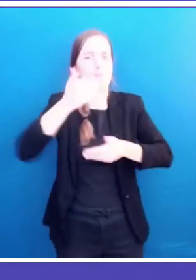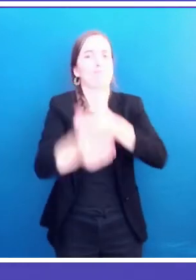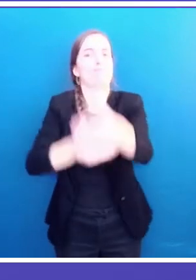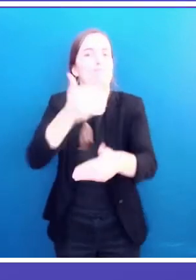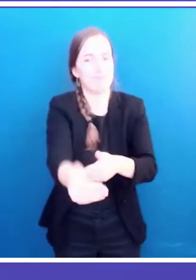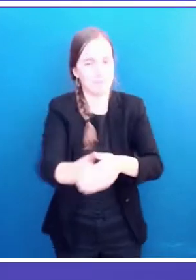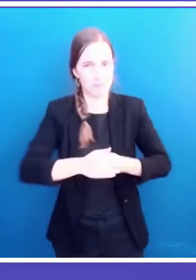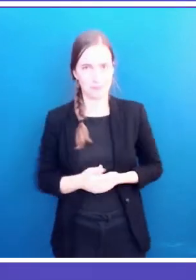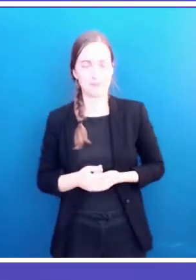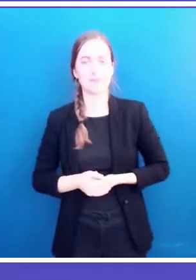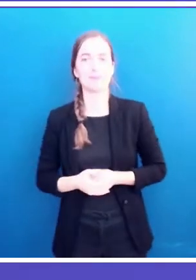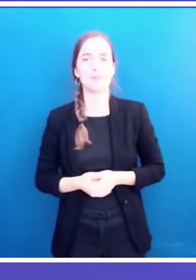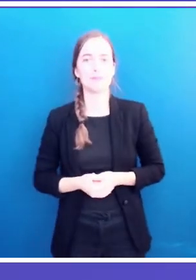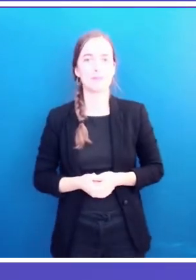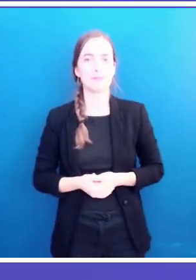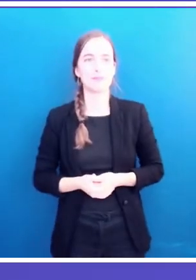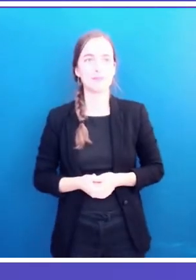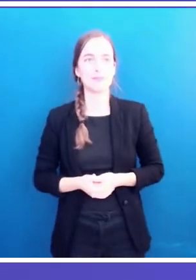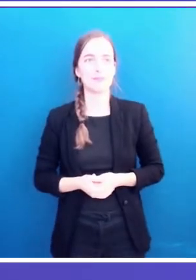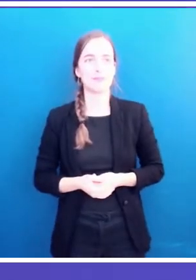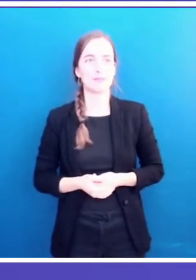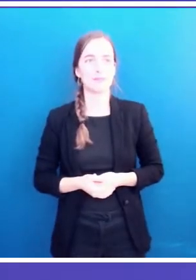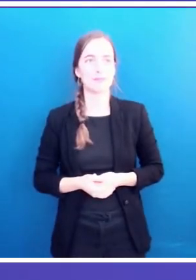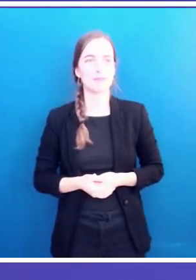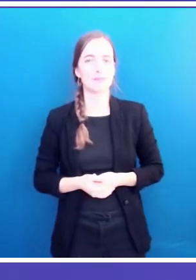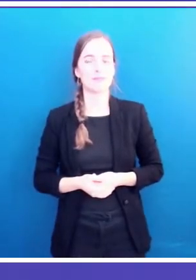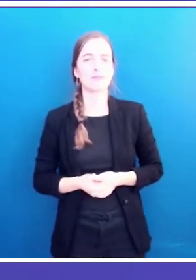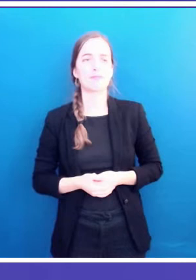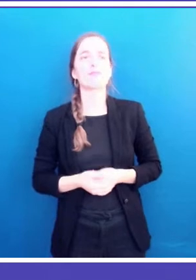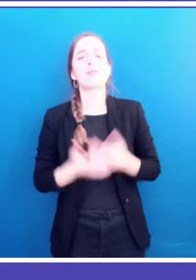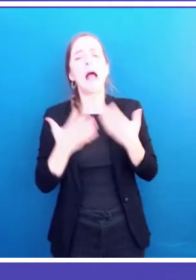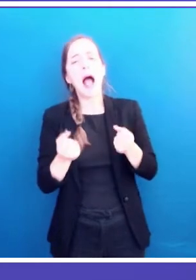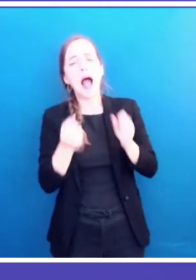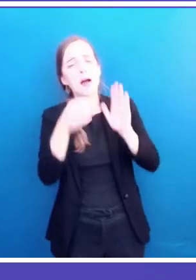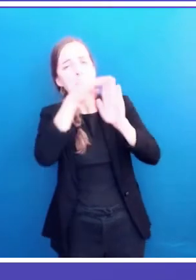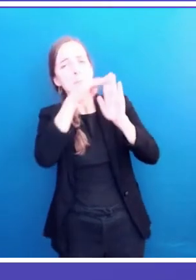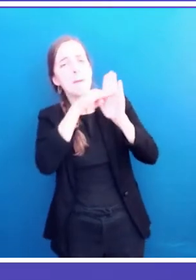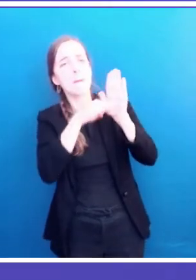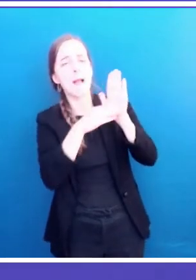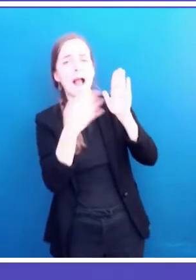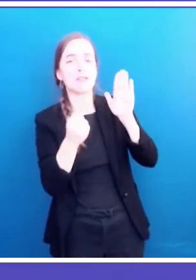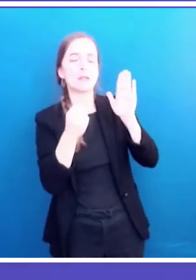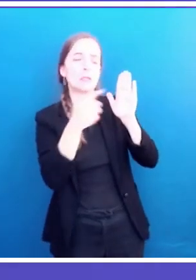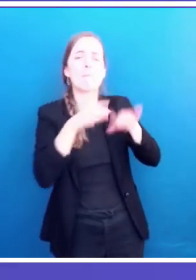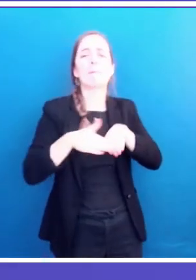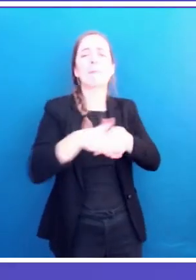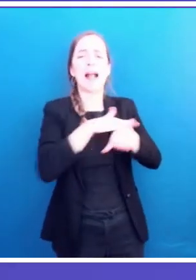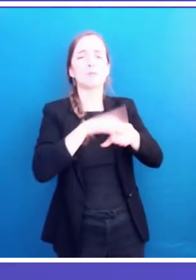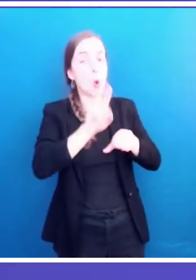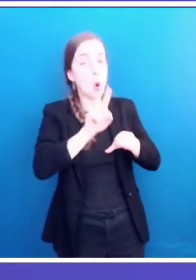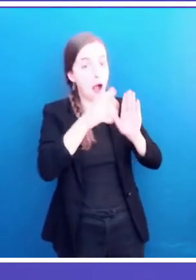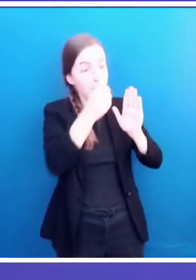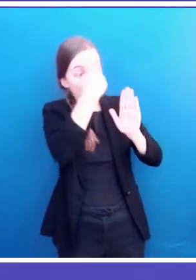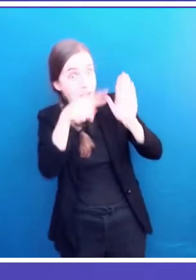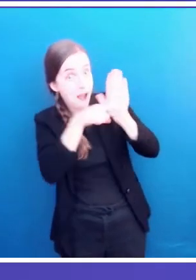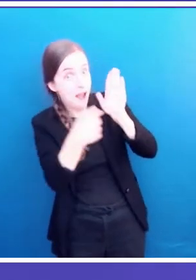لقد وضعنا عدد إجراءات. الإجراء الأول كان أساسيا لضمان الحد الأدنى من